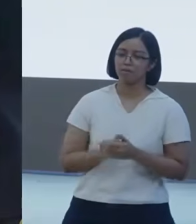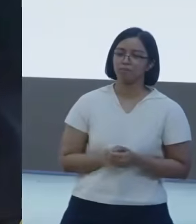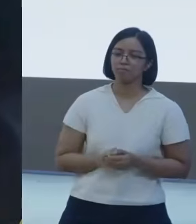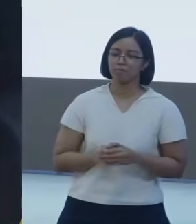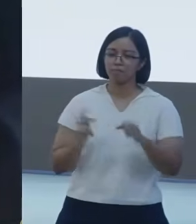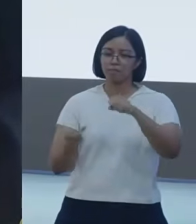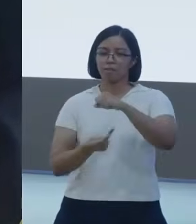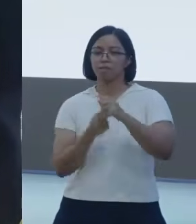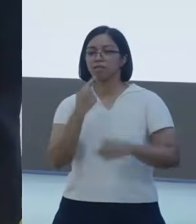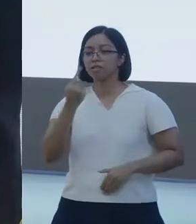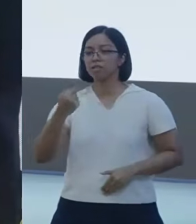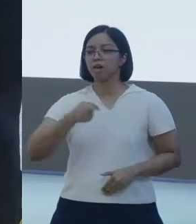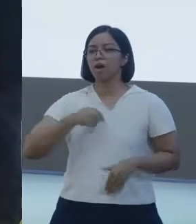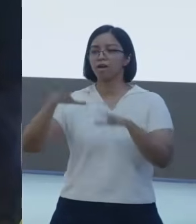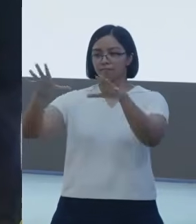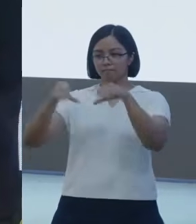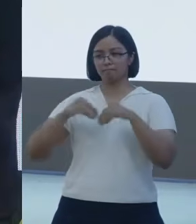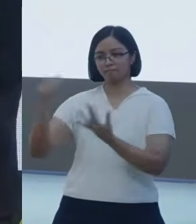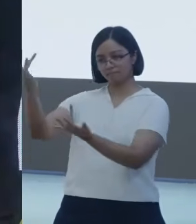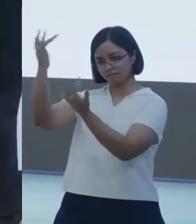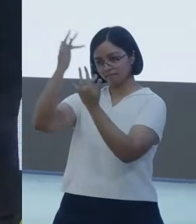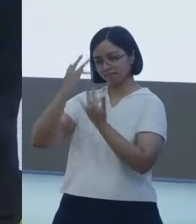I received mercy."